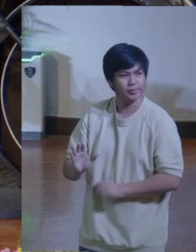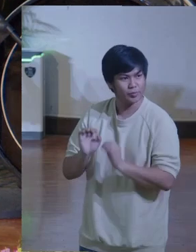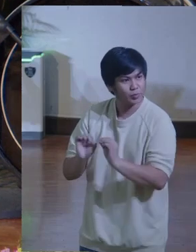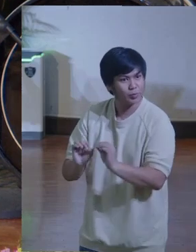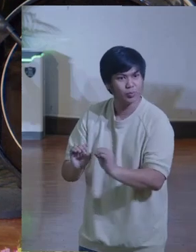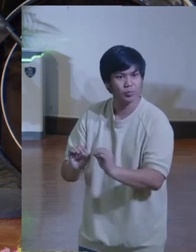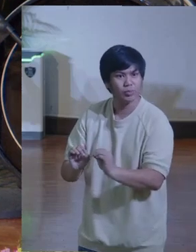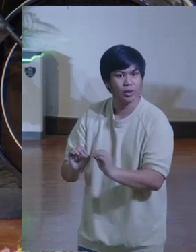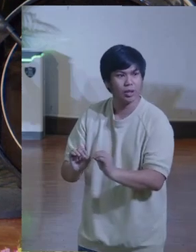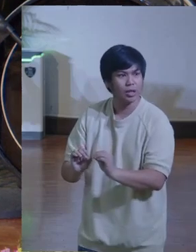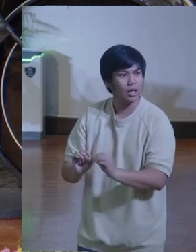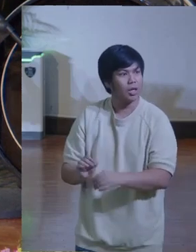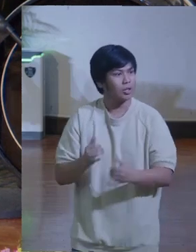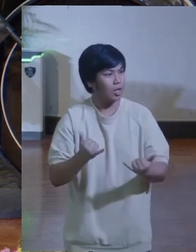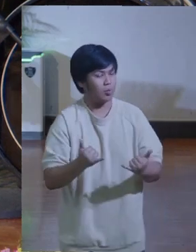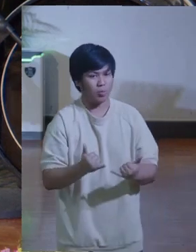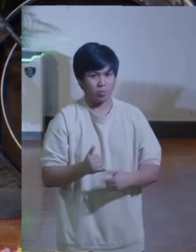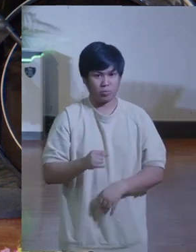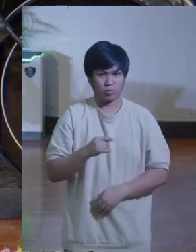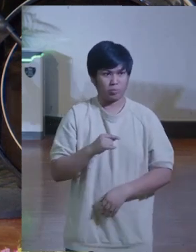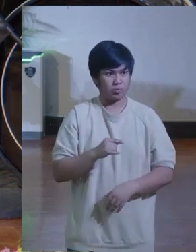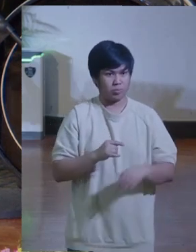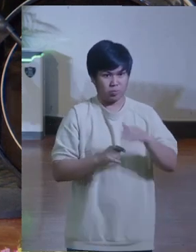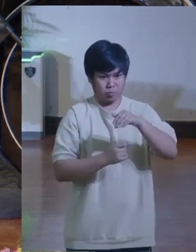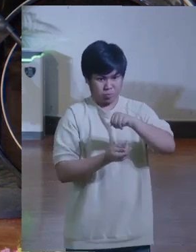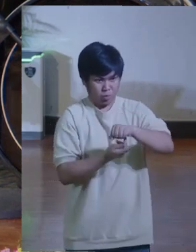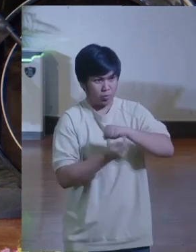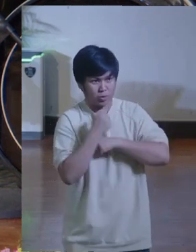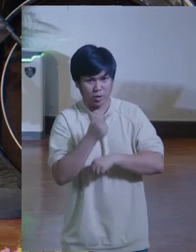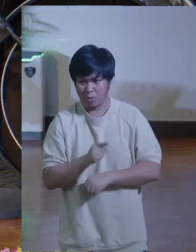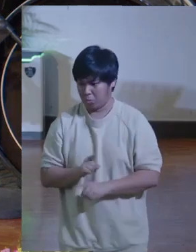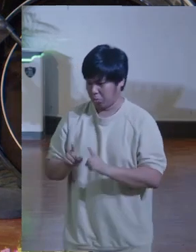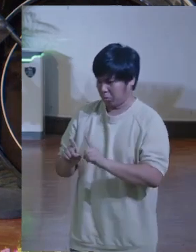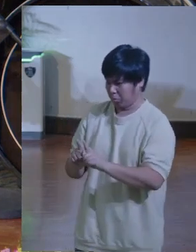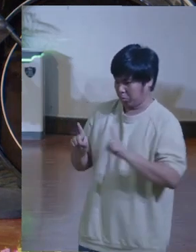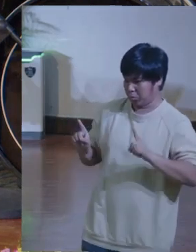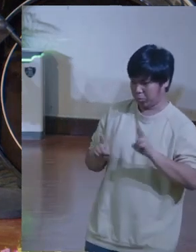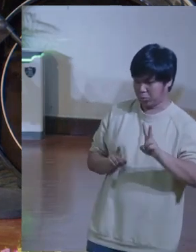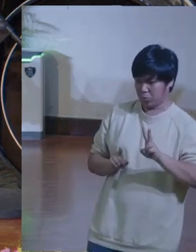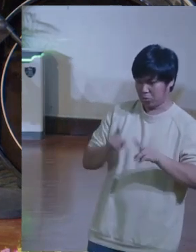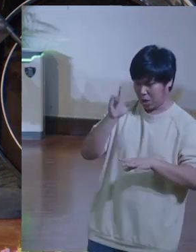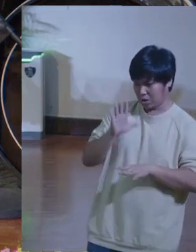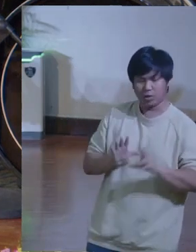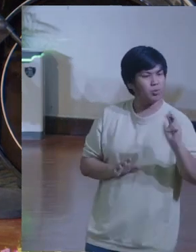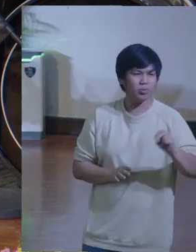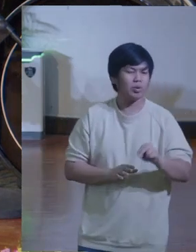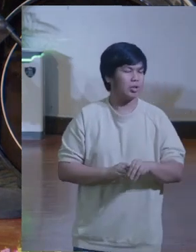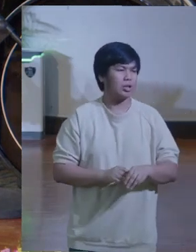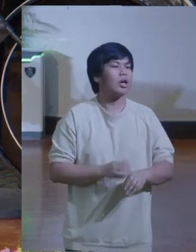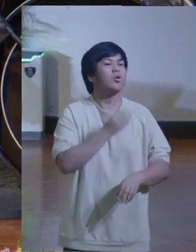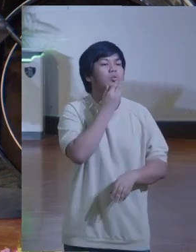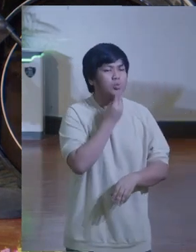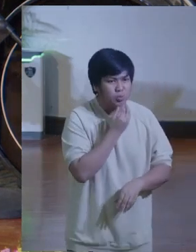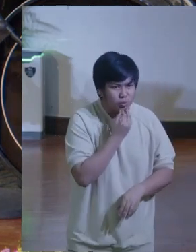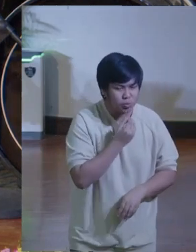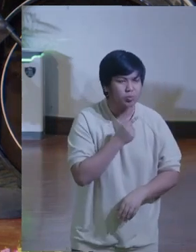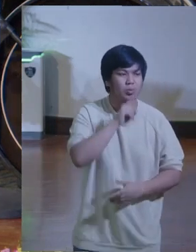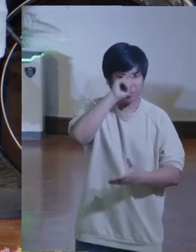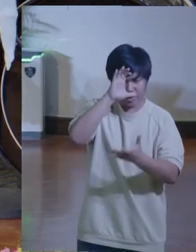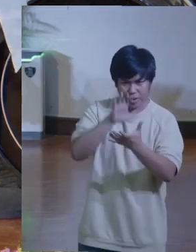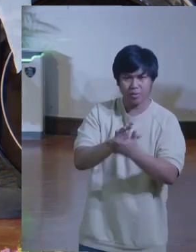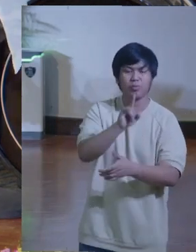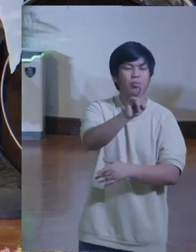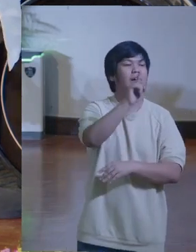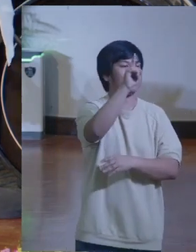Wala pong argument sa one God. Ang mga Hudyo po naniniwala in one God. Katulad nung inawit ko